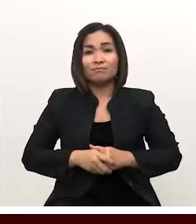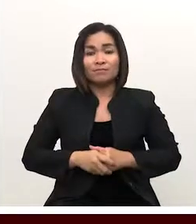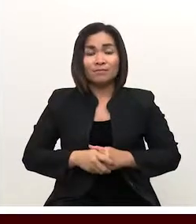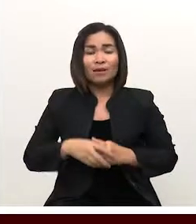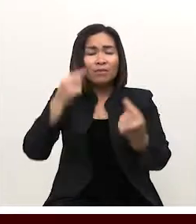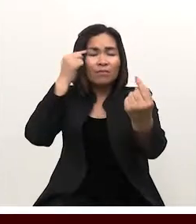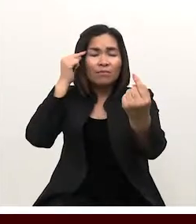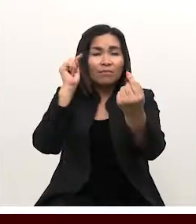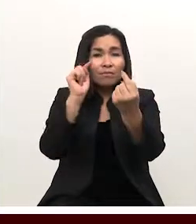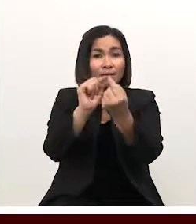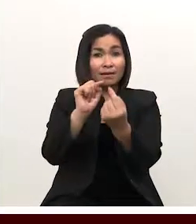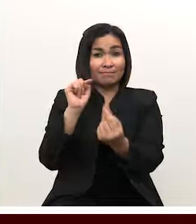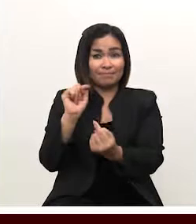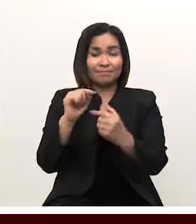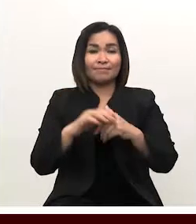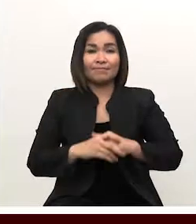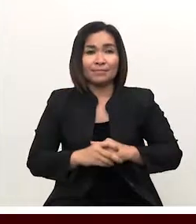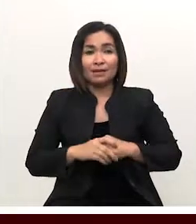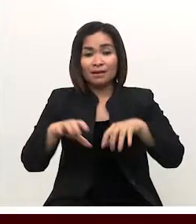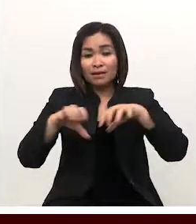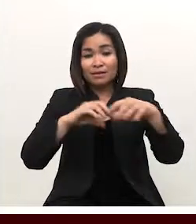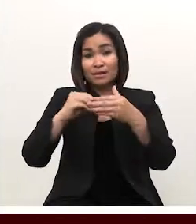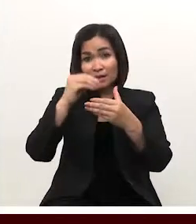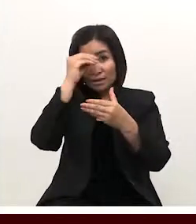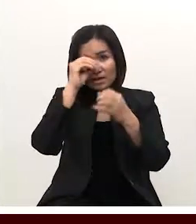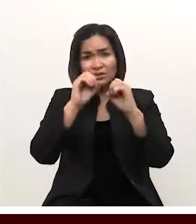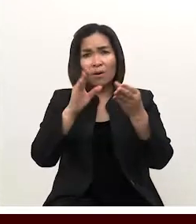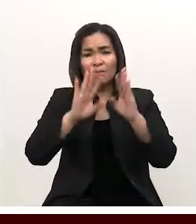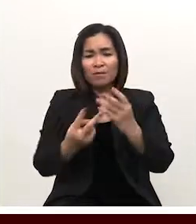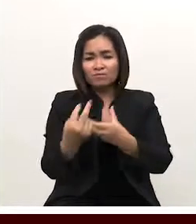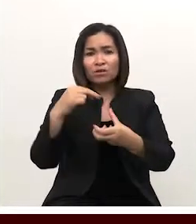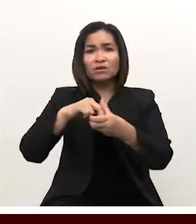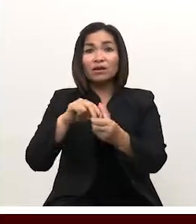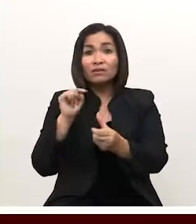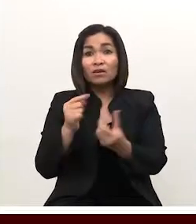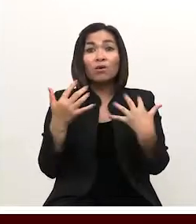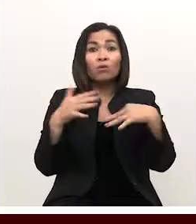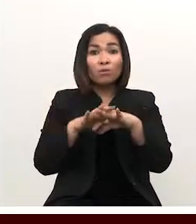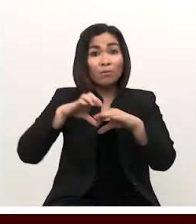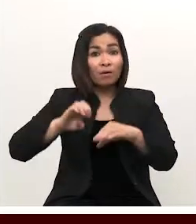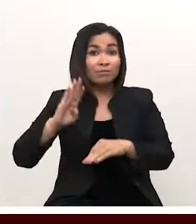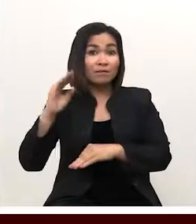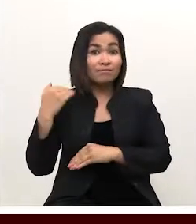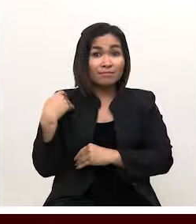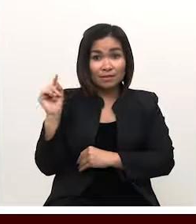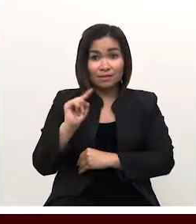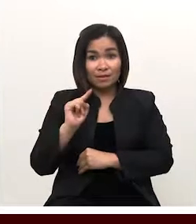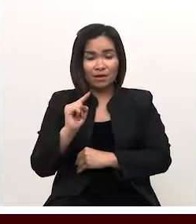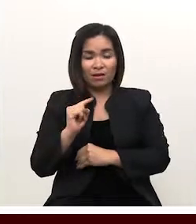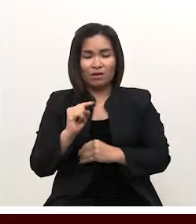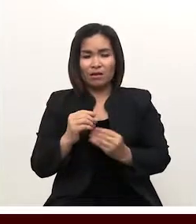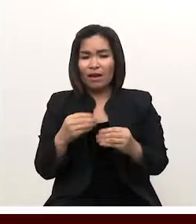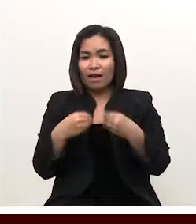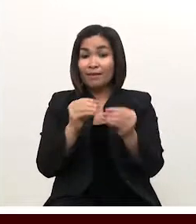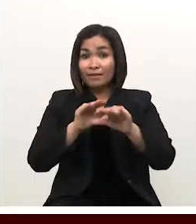เป้าหมายของการจัดการเรียนการสอนทวิภาคีร่วมกับสถานประกอบการนะคะคือเรา